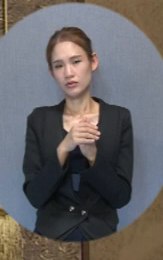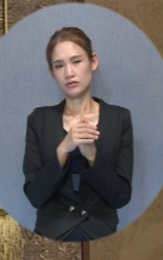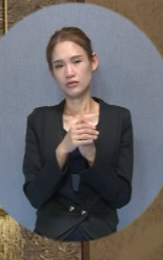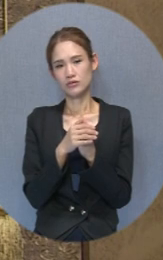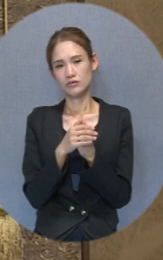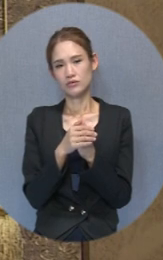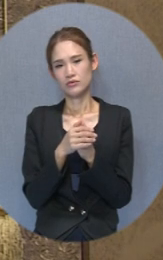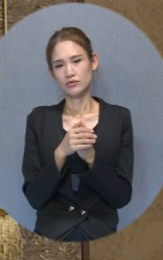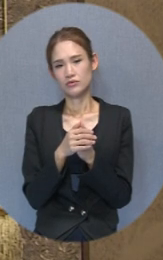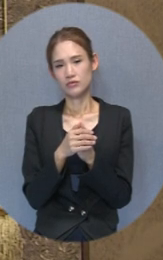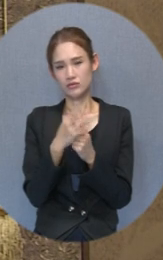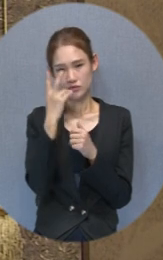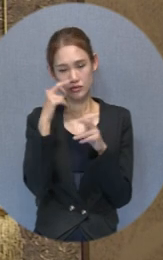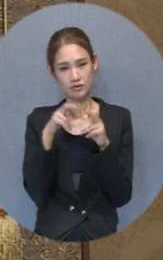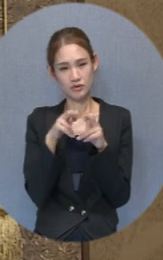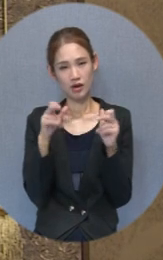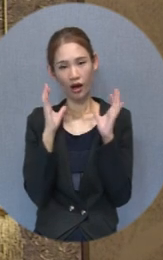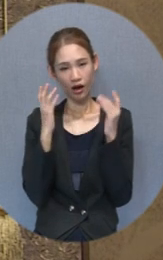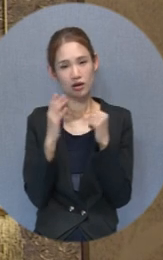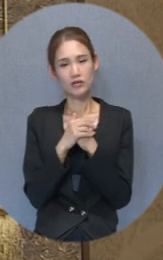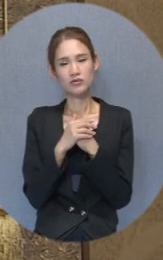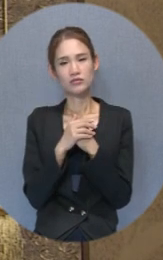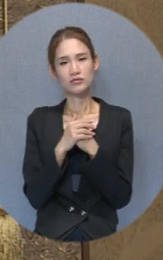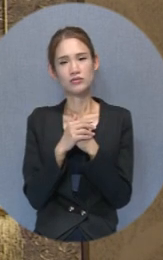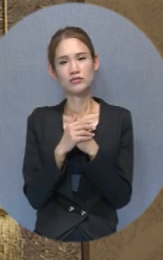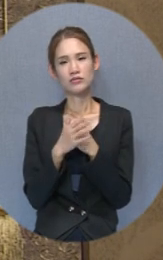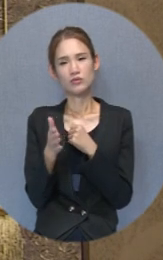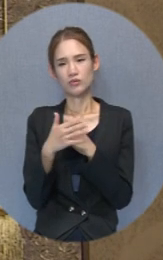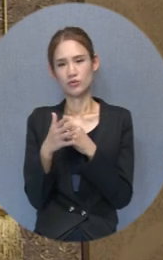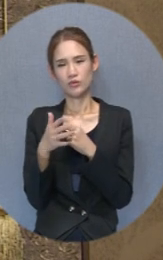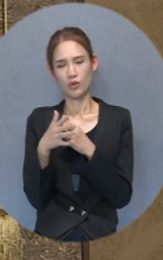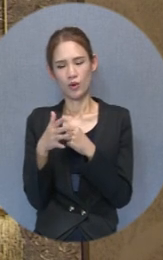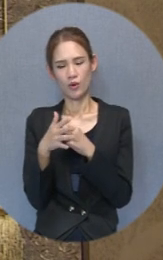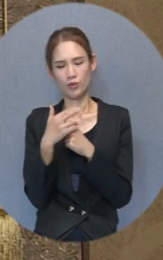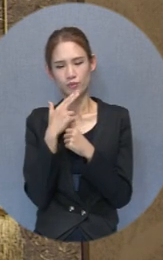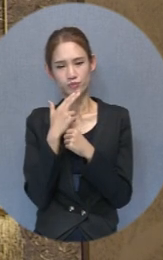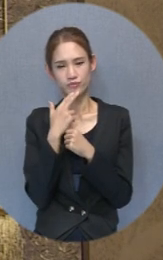근데 시각장애 아동들 같은 경우에는 그게 없어요.